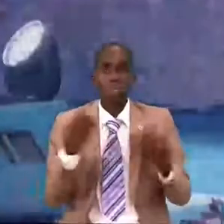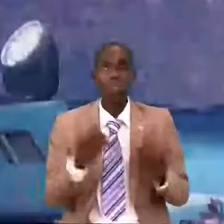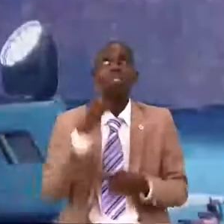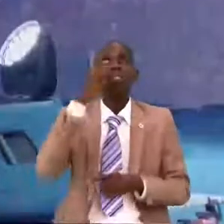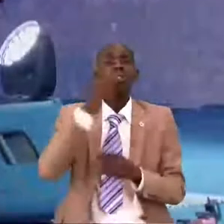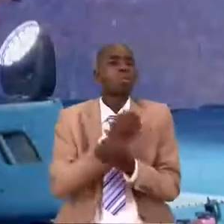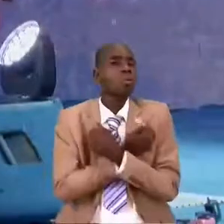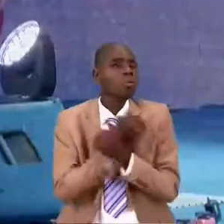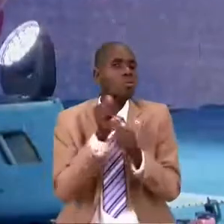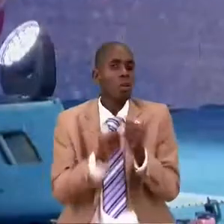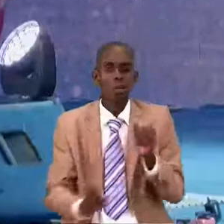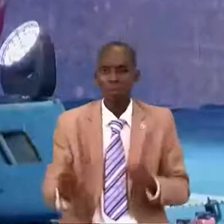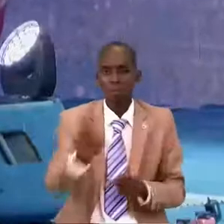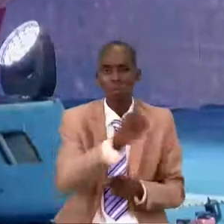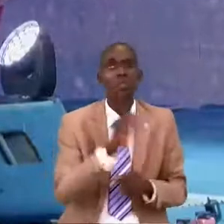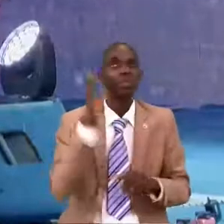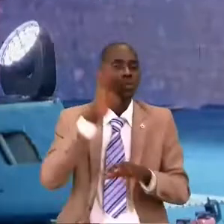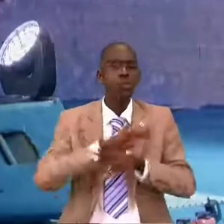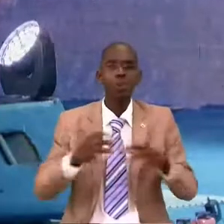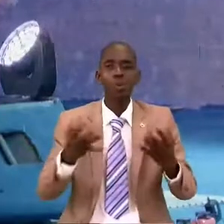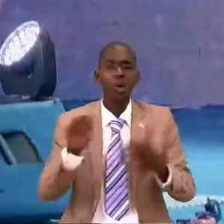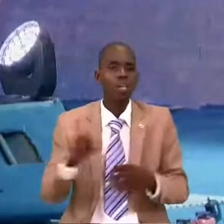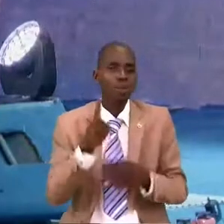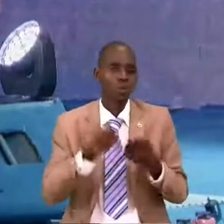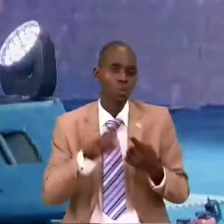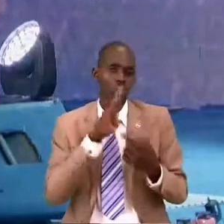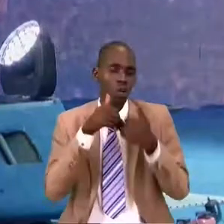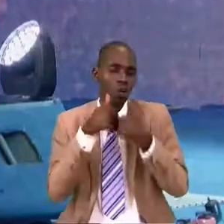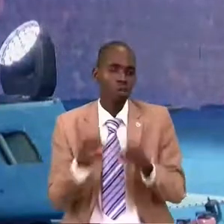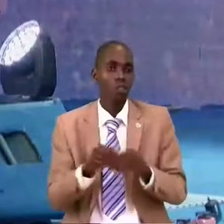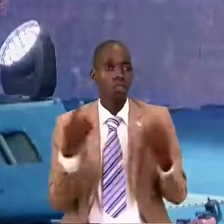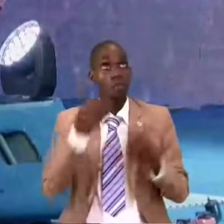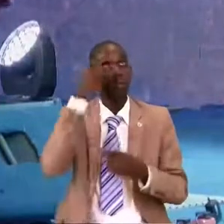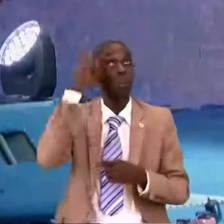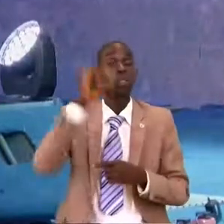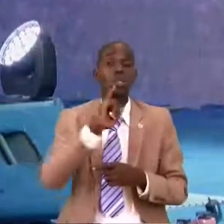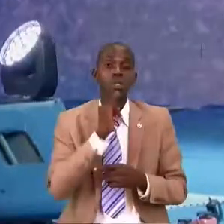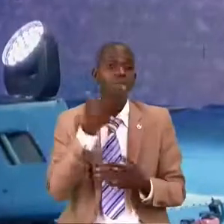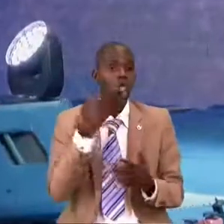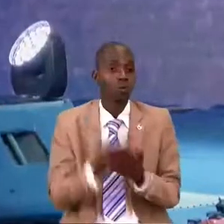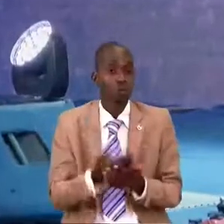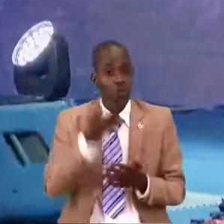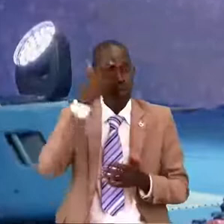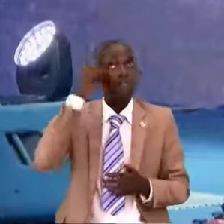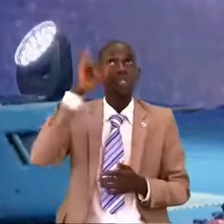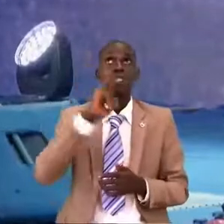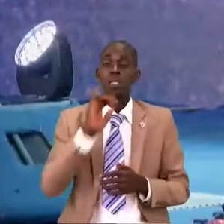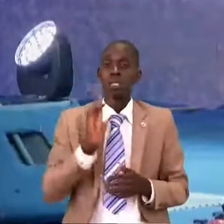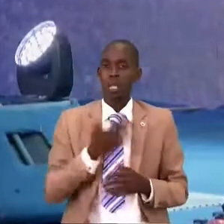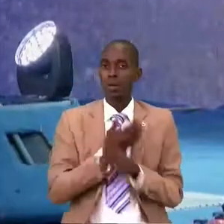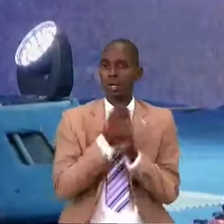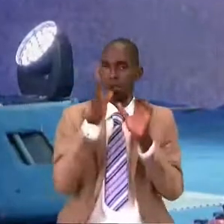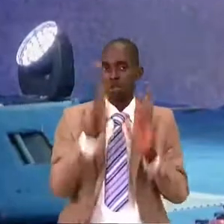bon. En tant que sauveur, il est bon en tant que guérisseur, il est bon en tant que libérateur, il est bon. Et il